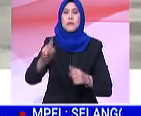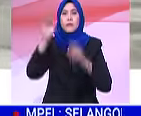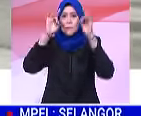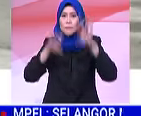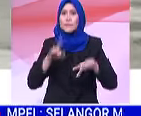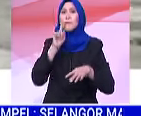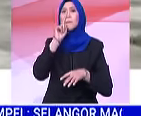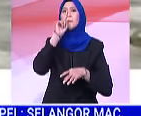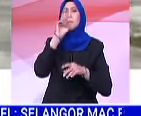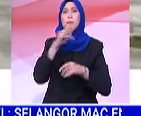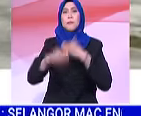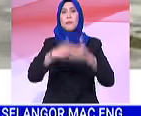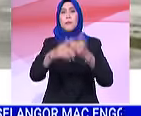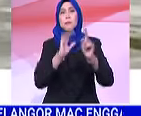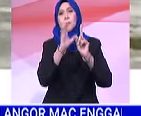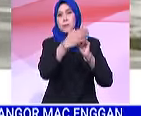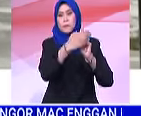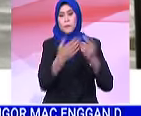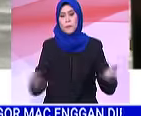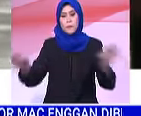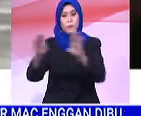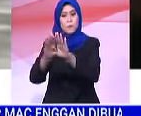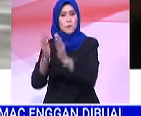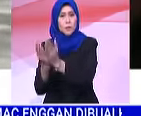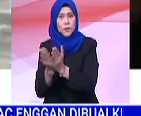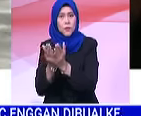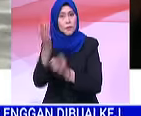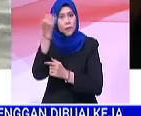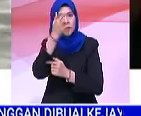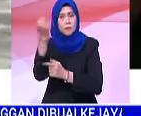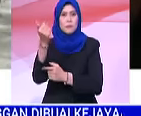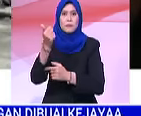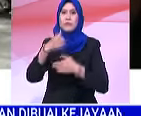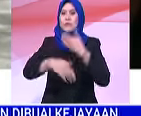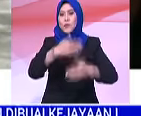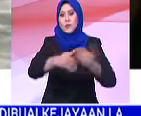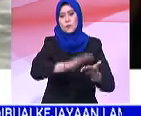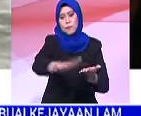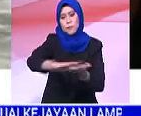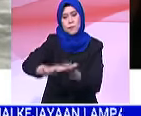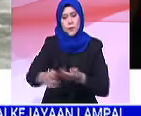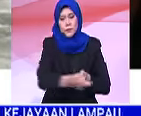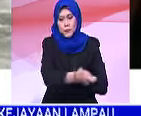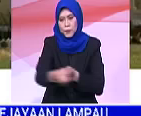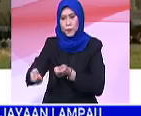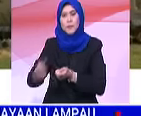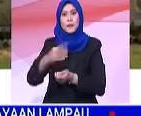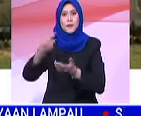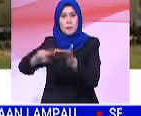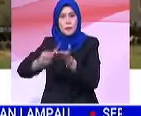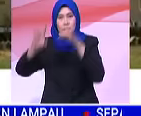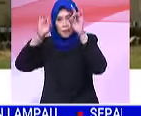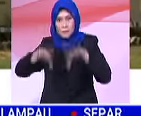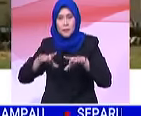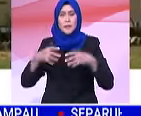dan proses kuarantin. Penutupan sekolah dilakukan bagi memberi laluan kepada proses disinfeksi dan membuat saringan kesihatan